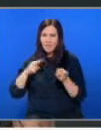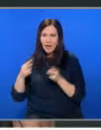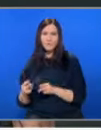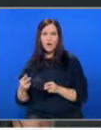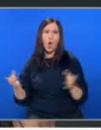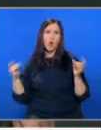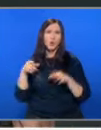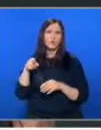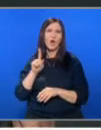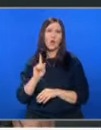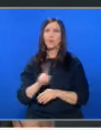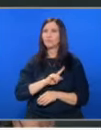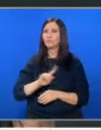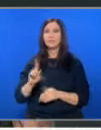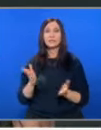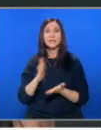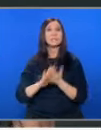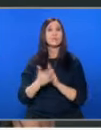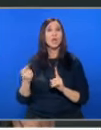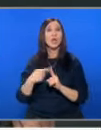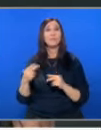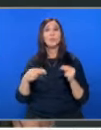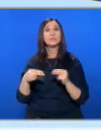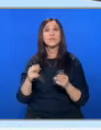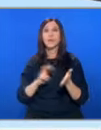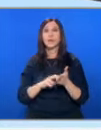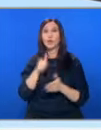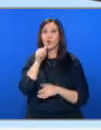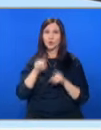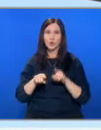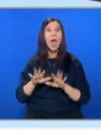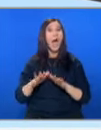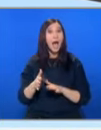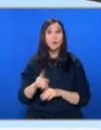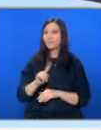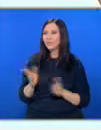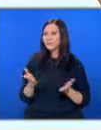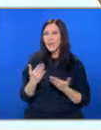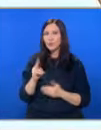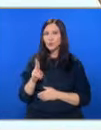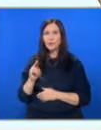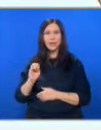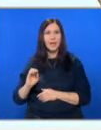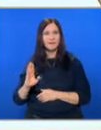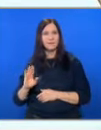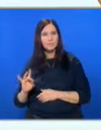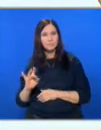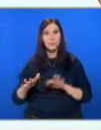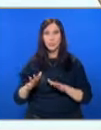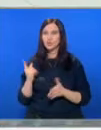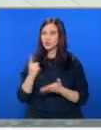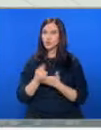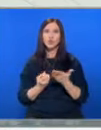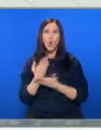отново това, което ни са свършили към Комисия за енергийно и водно регулиране. Ако обаче не стане, от КЕВР предполагат, че ще се наложат